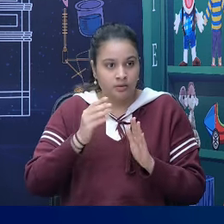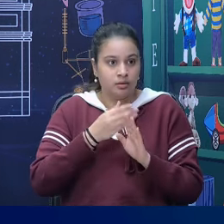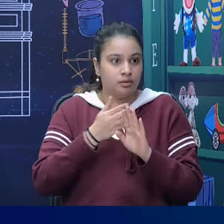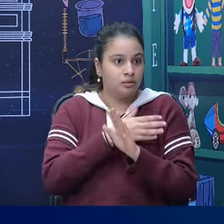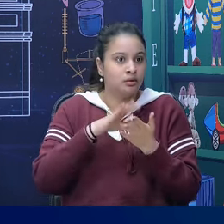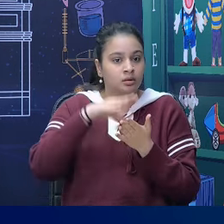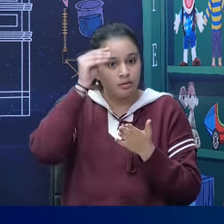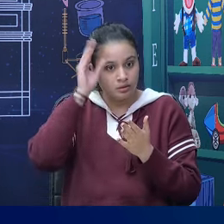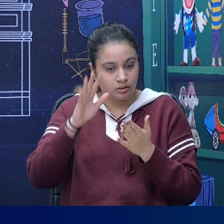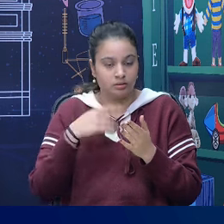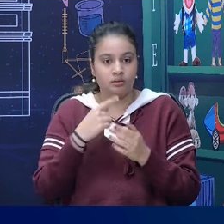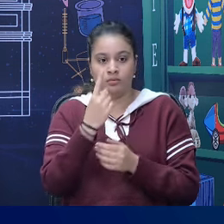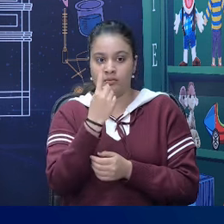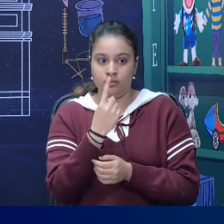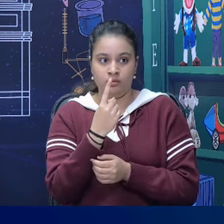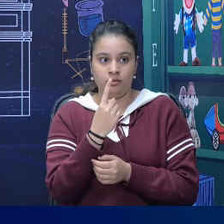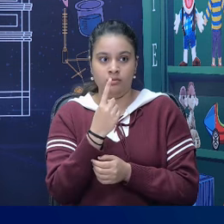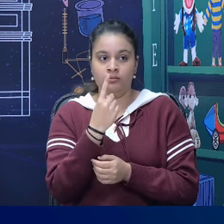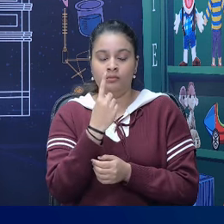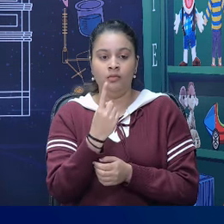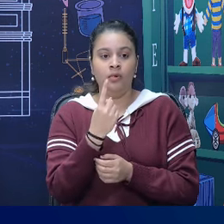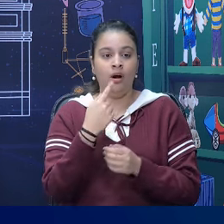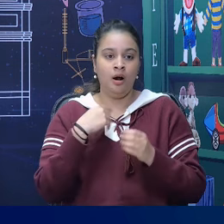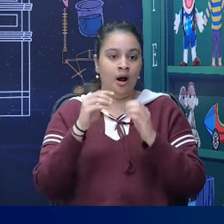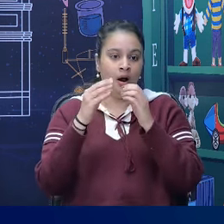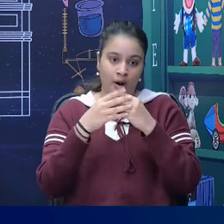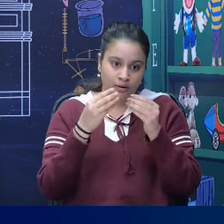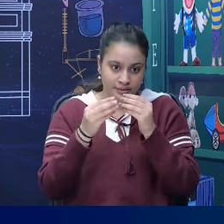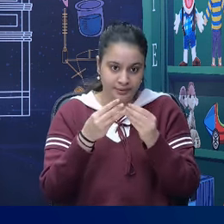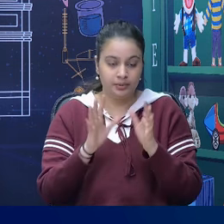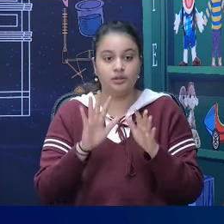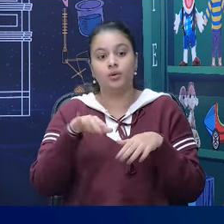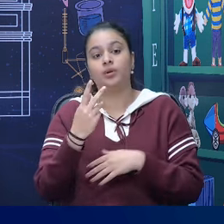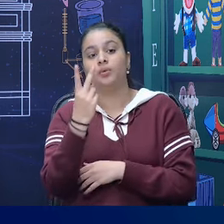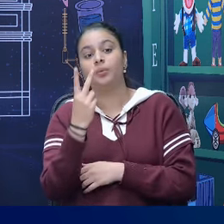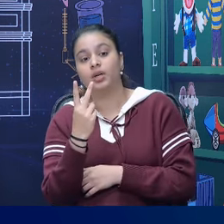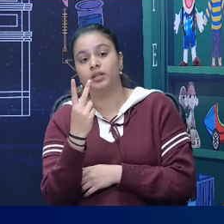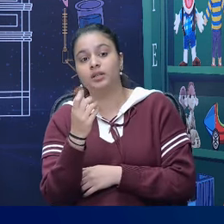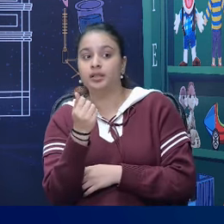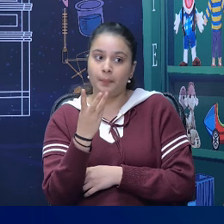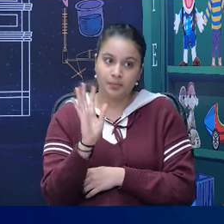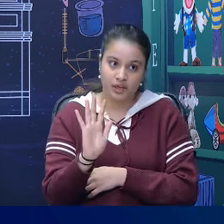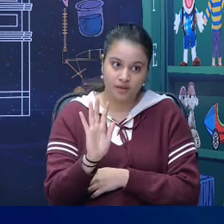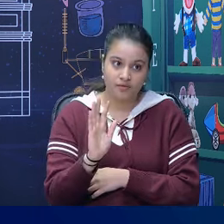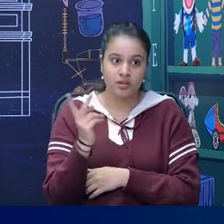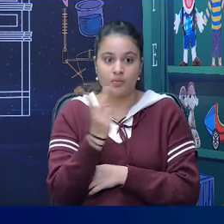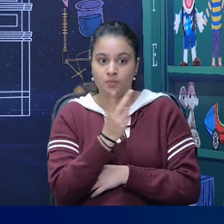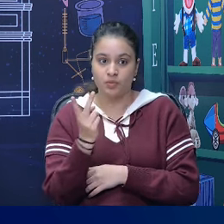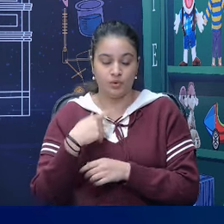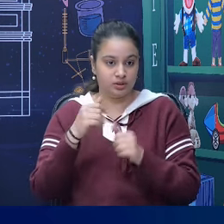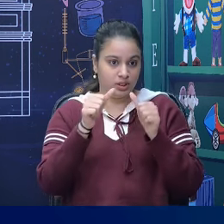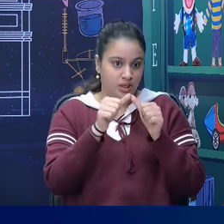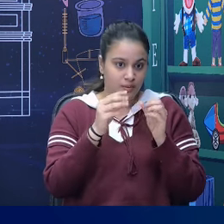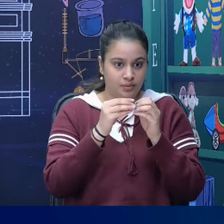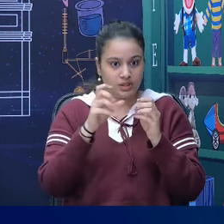इसमें एक वेरिएबल है जी और एक कांस्टेंट है एक कांस्टेंट है तो जो कांस्टेंट है वह ए बी सीडी में लिखे हैं उन्होंने